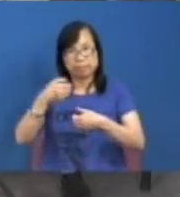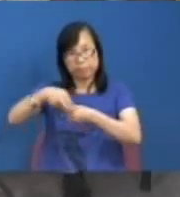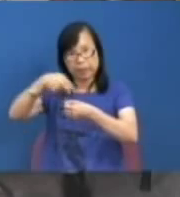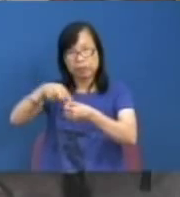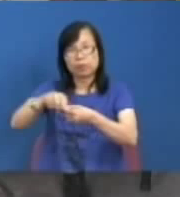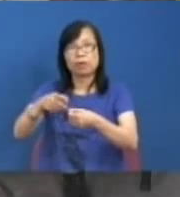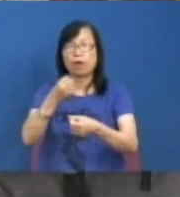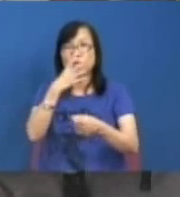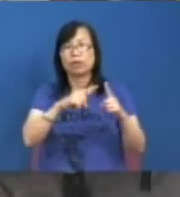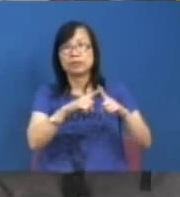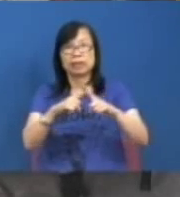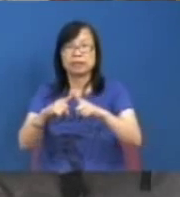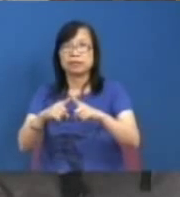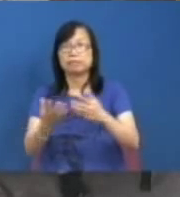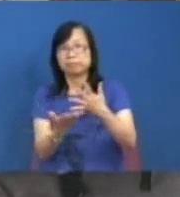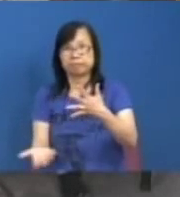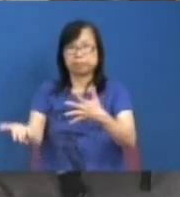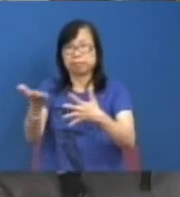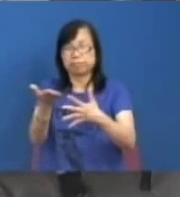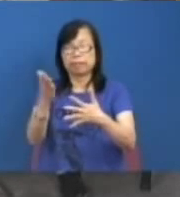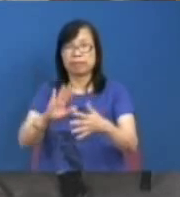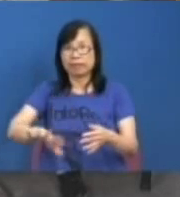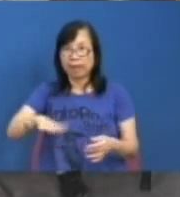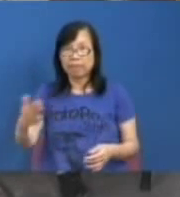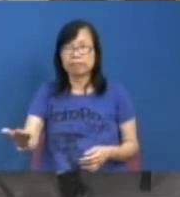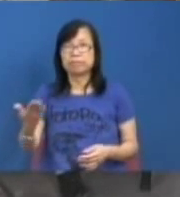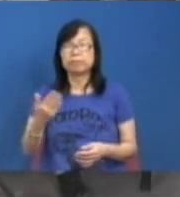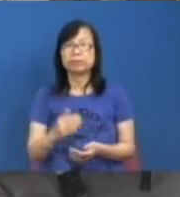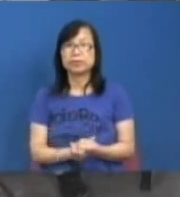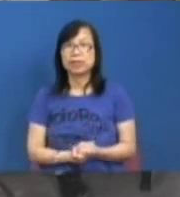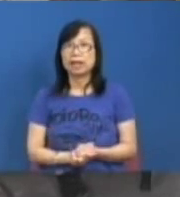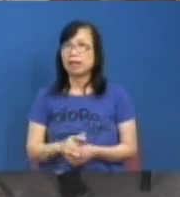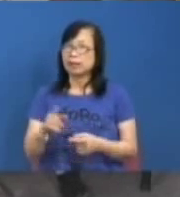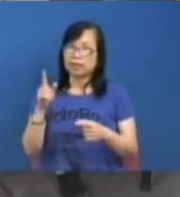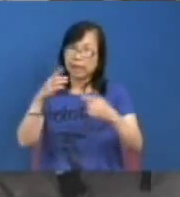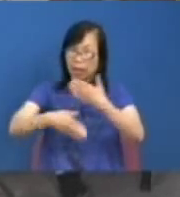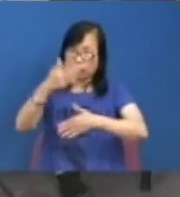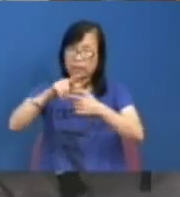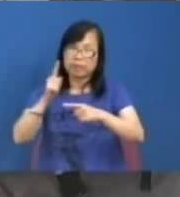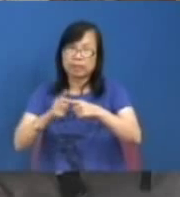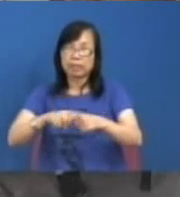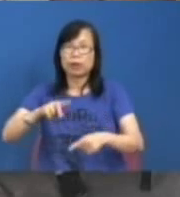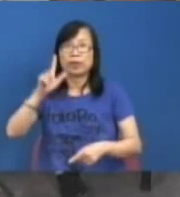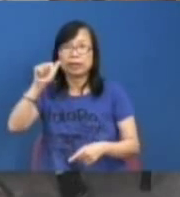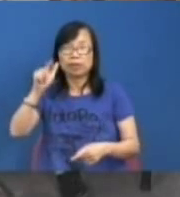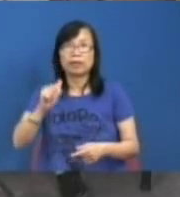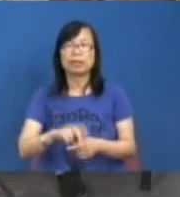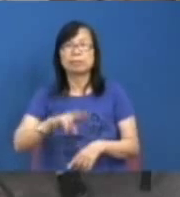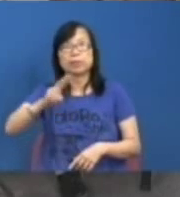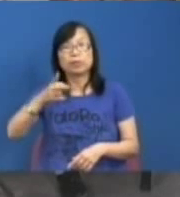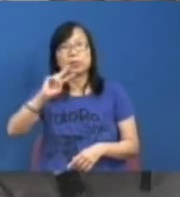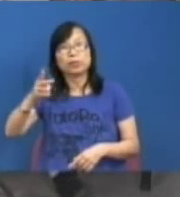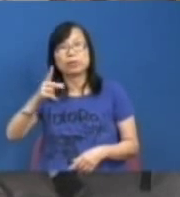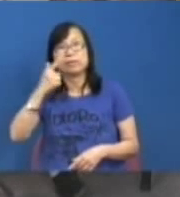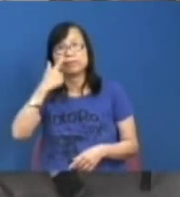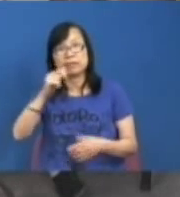嗰個生活同埋嗰人口個提升。 哦， 咁但係咧樓真係舊啦，開始咁點樣去改善翻我哋生活咧？好多時